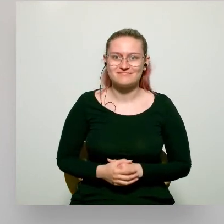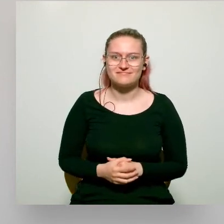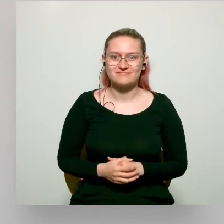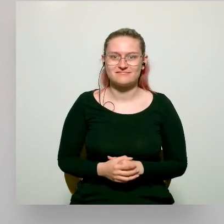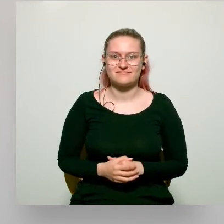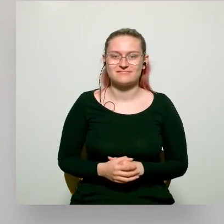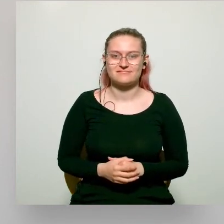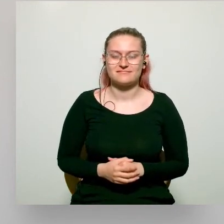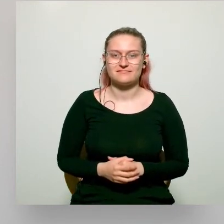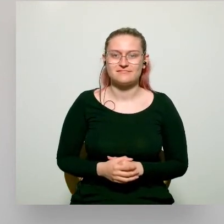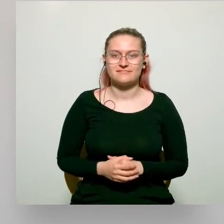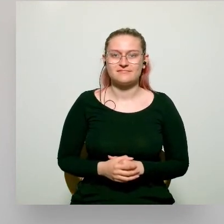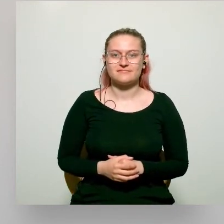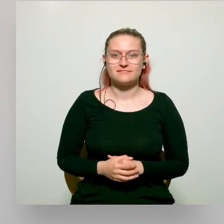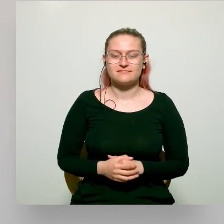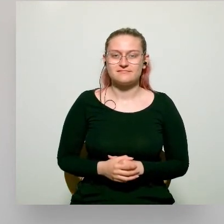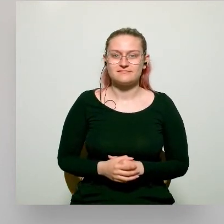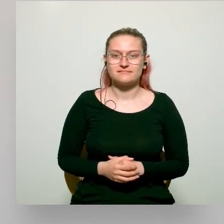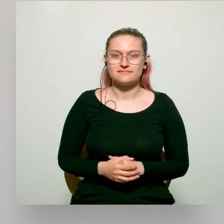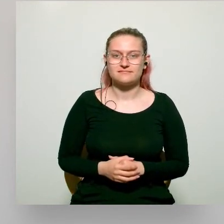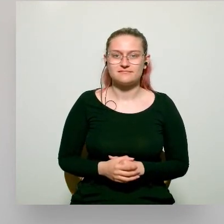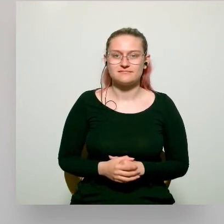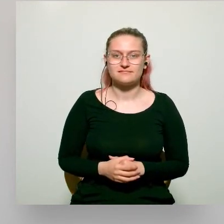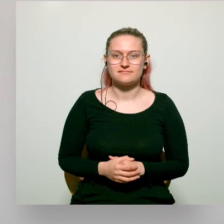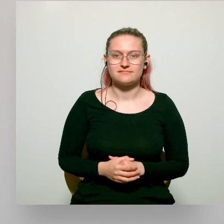niefunkcjonalności swojego państwa, nie